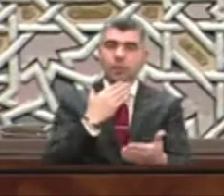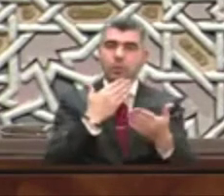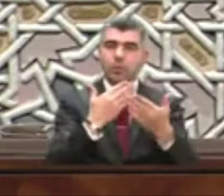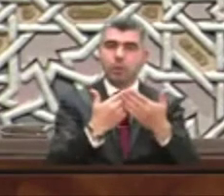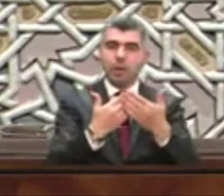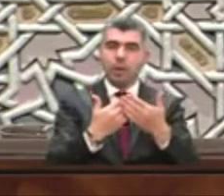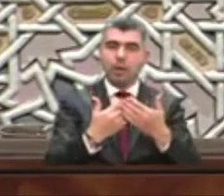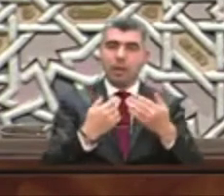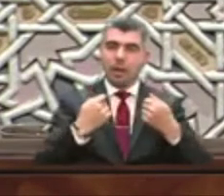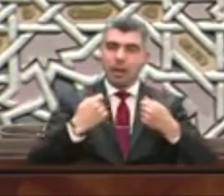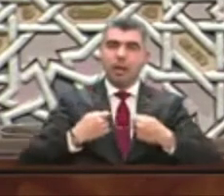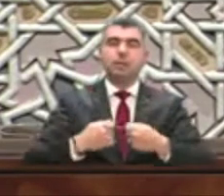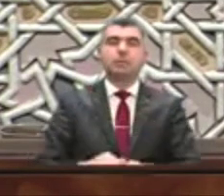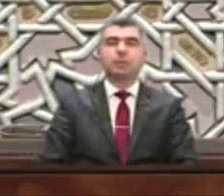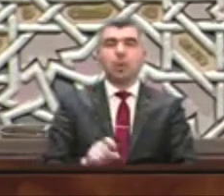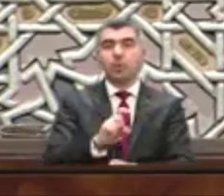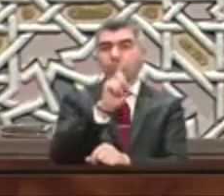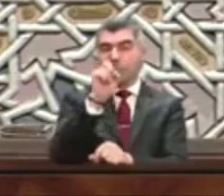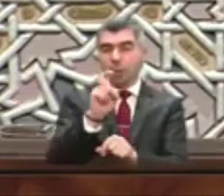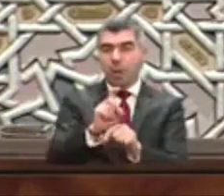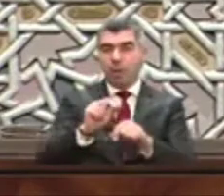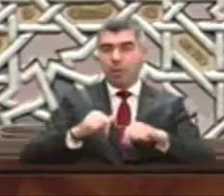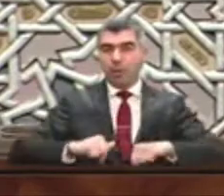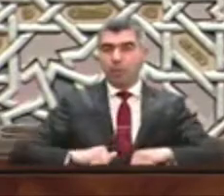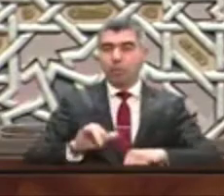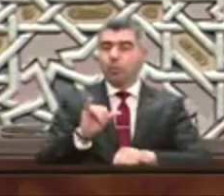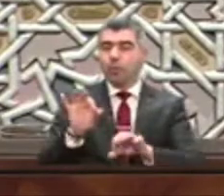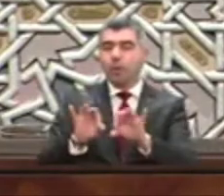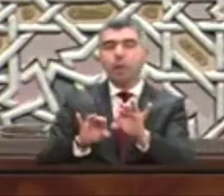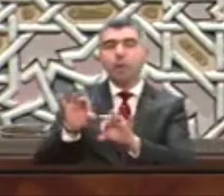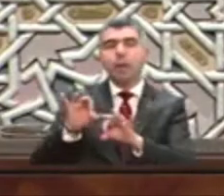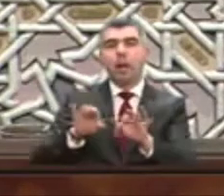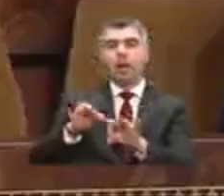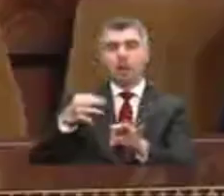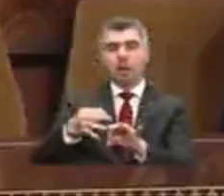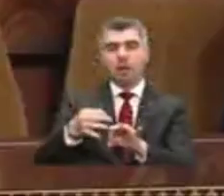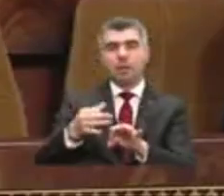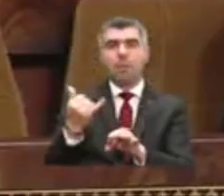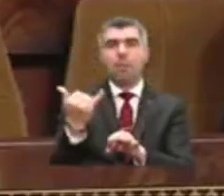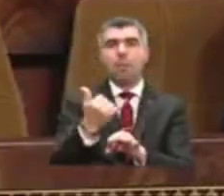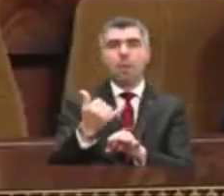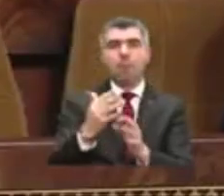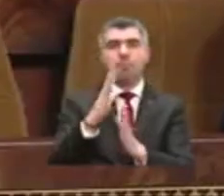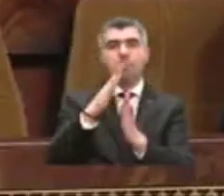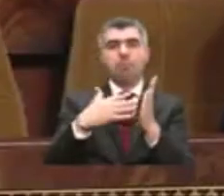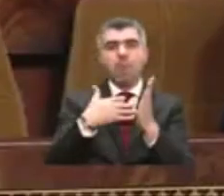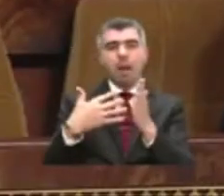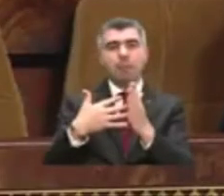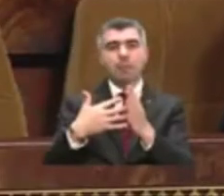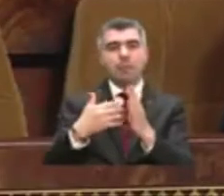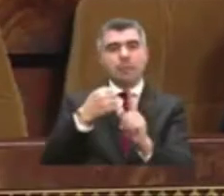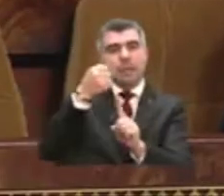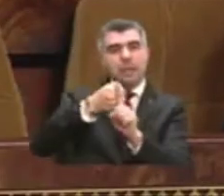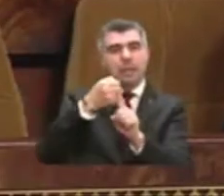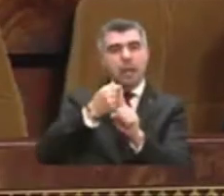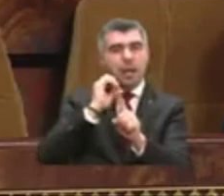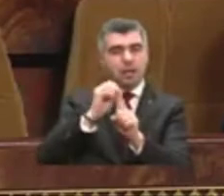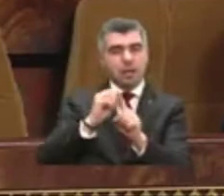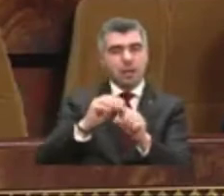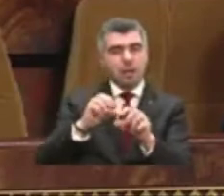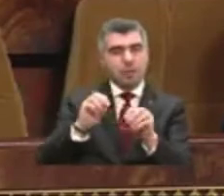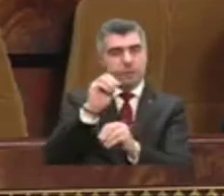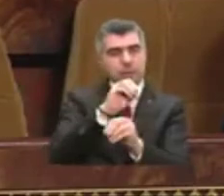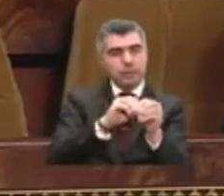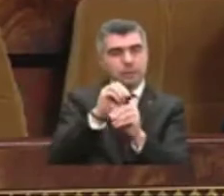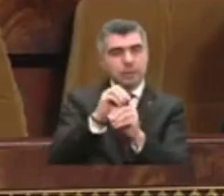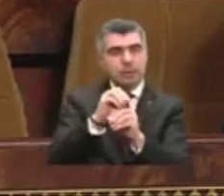سيد الرئيس. نسائلكم سيد الوزير المحترم عن الإجراءات العملية لتنفيذ برنامج توسيع وإصلاح الشبكة الطرقية سواء على الصعيد